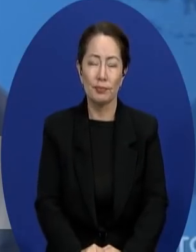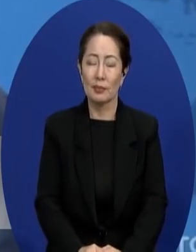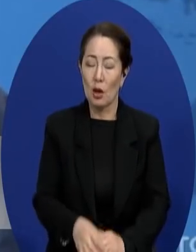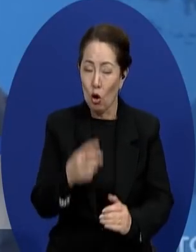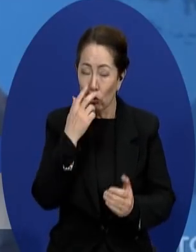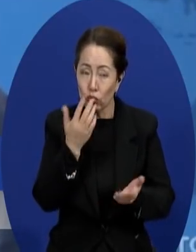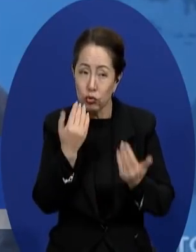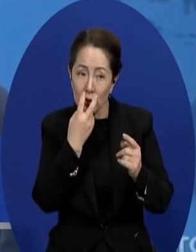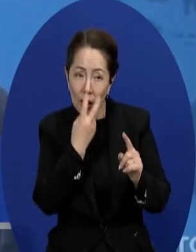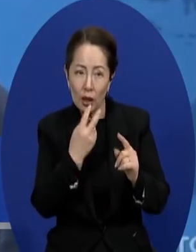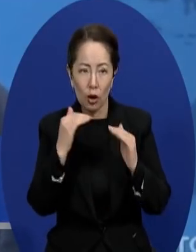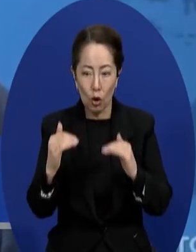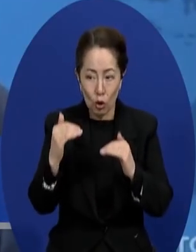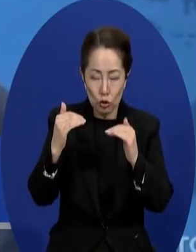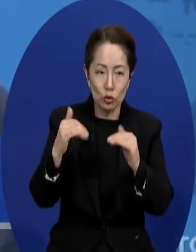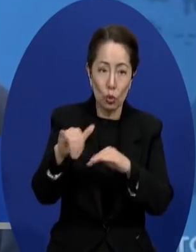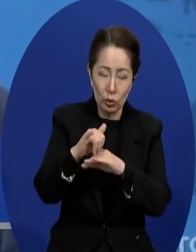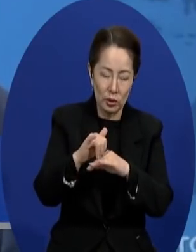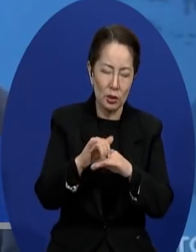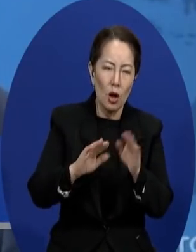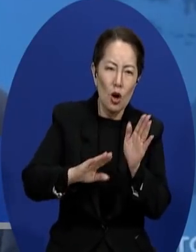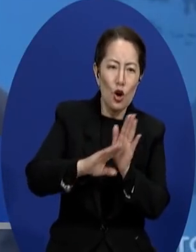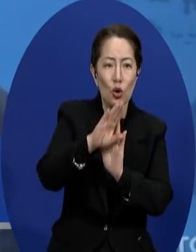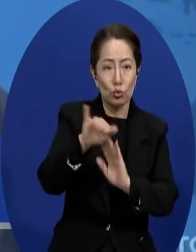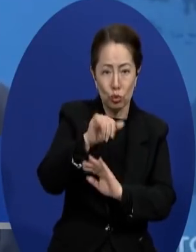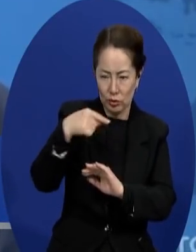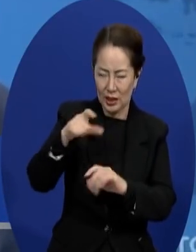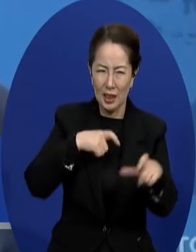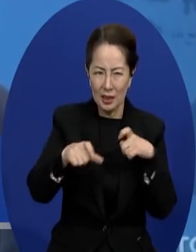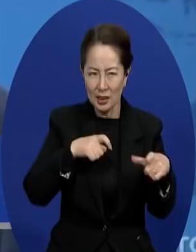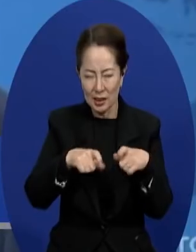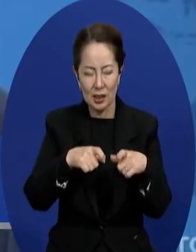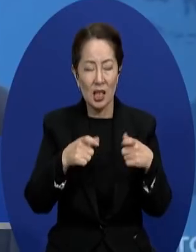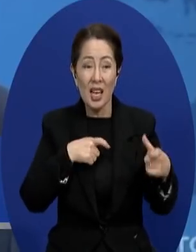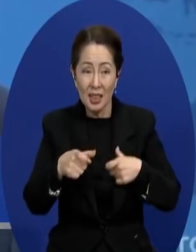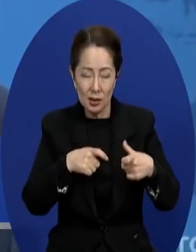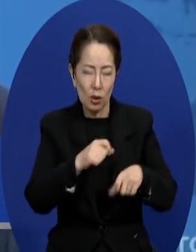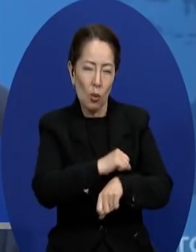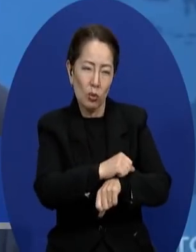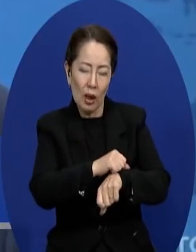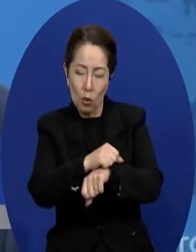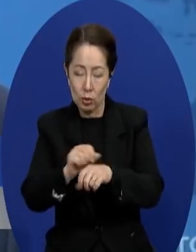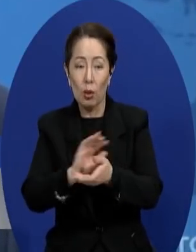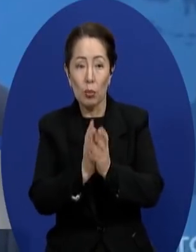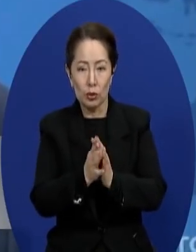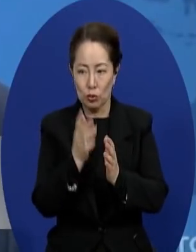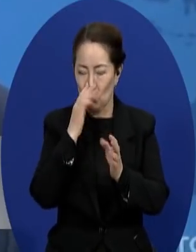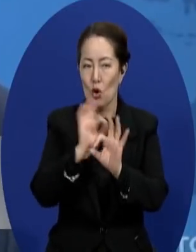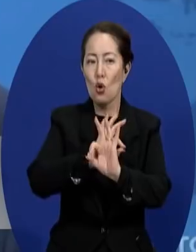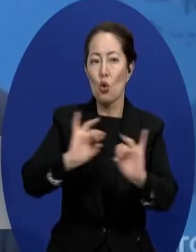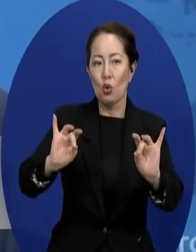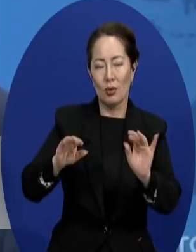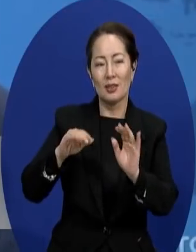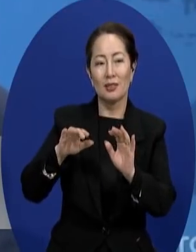Өнгөцгөн харвал хөгжингүй орнууд болон хөгжиж байгаа орнуудын эдийн засаг аль аль нь удаашрж байгаа мэт боловч энэ хоёр бүлэг өөр өөрийн гэсэн замаар явж